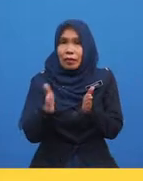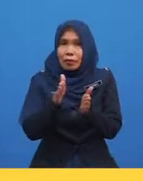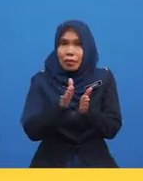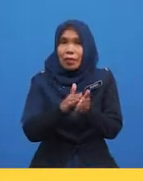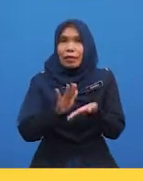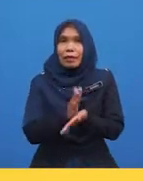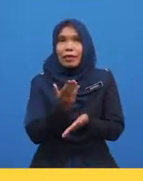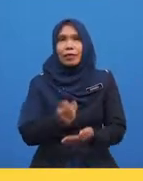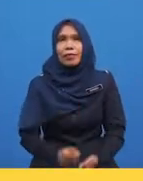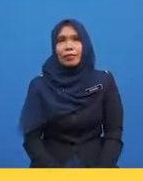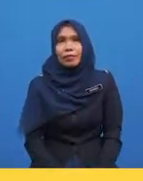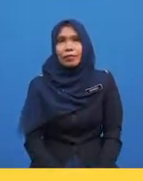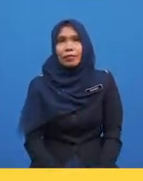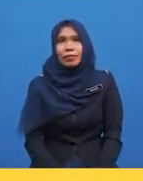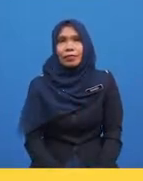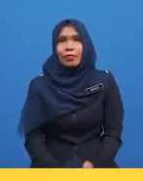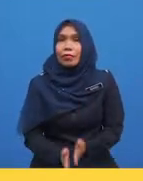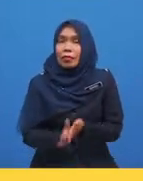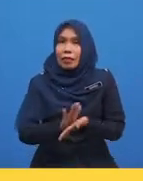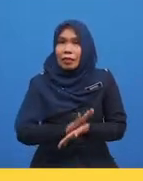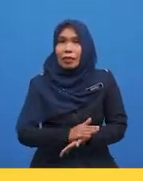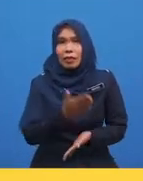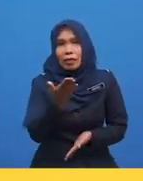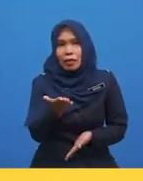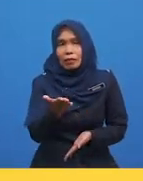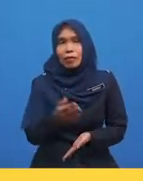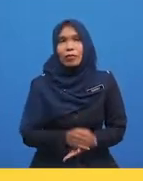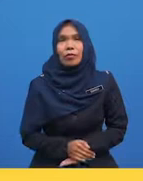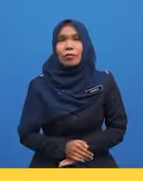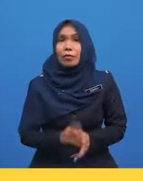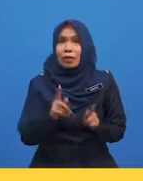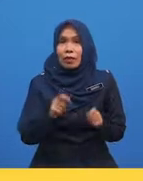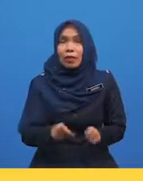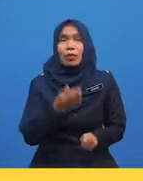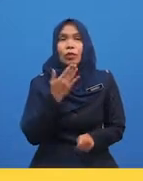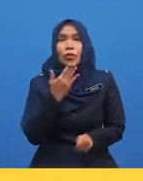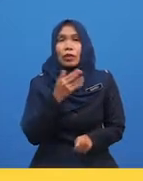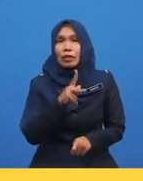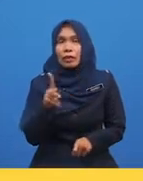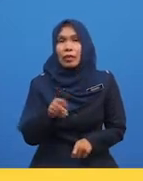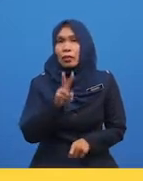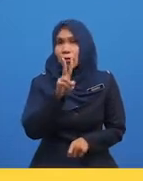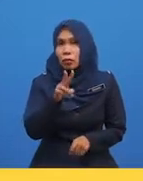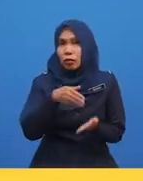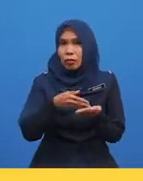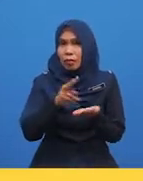lipatan kertas ini. Maka, kamu perlu warnakan